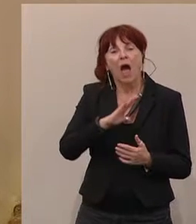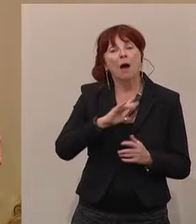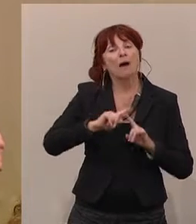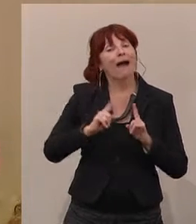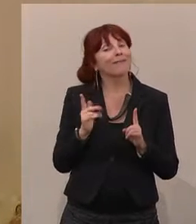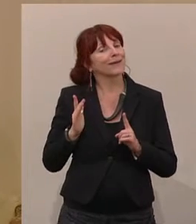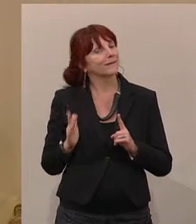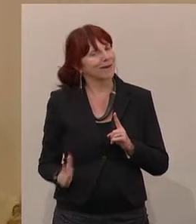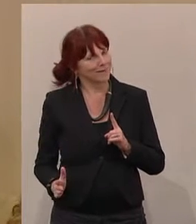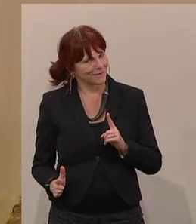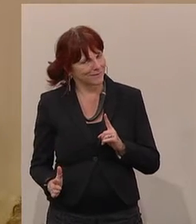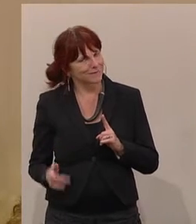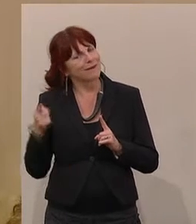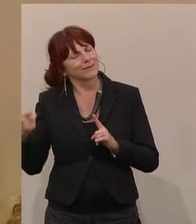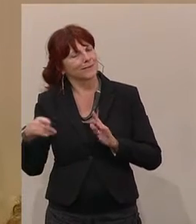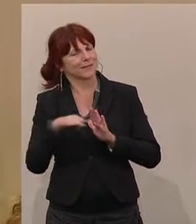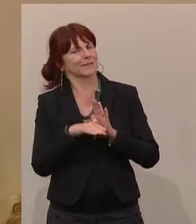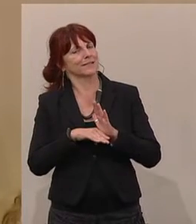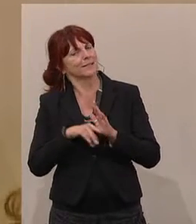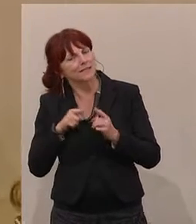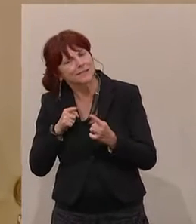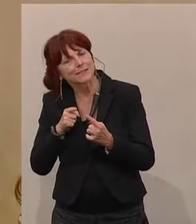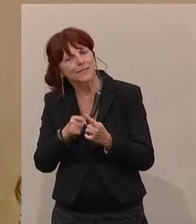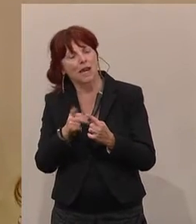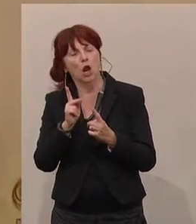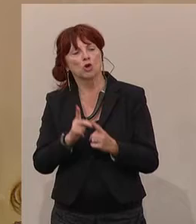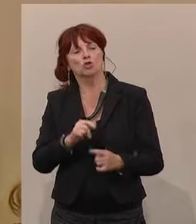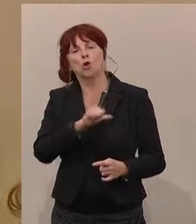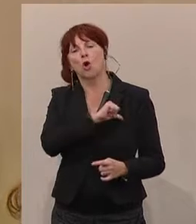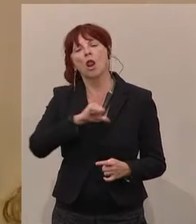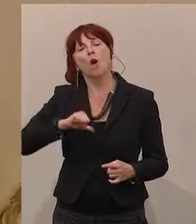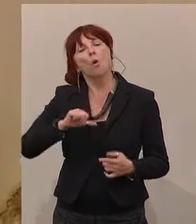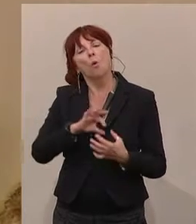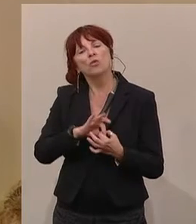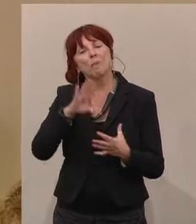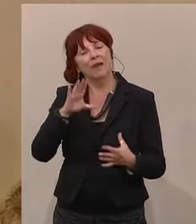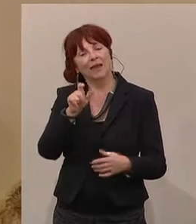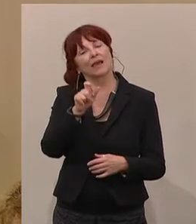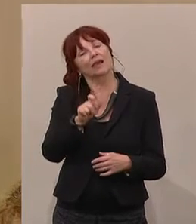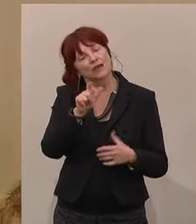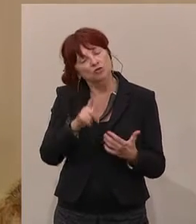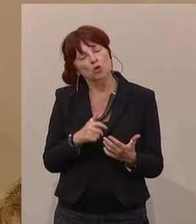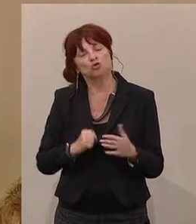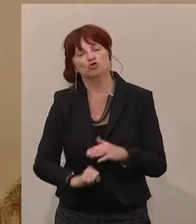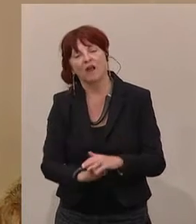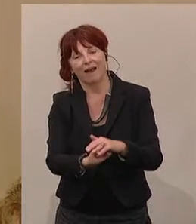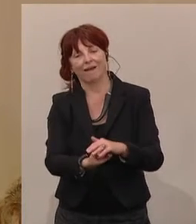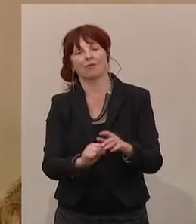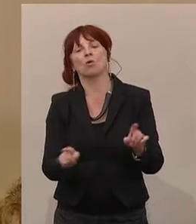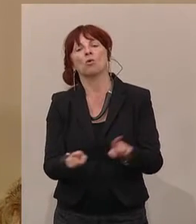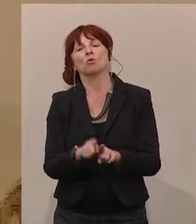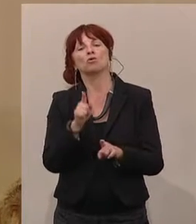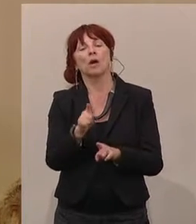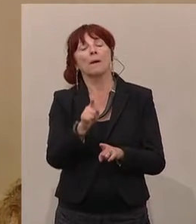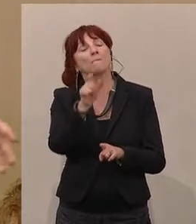dass der Sinn und Zweck des Gesetzes ist, die Autonomie zu stärken und hier so wenig wie möglich in die Rechte der Betroffenen einzugreifen.